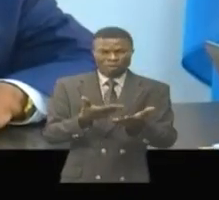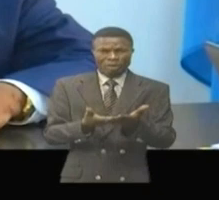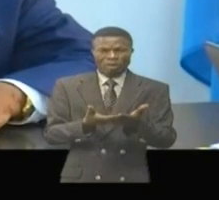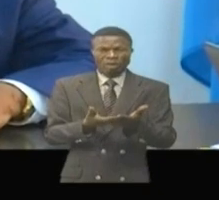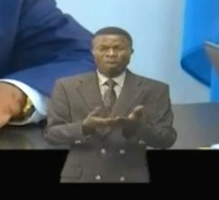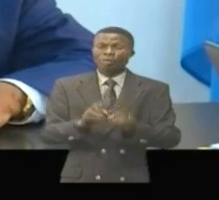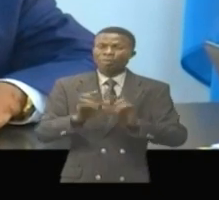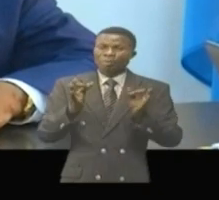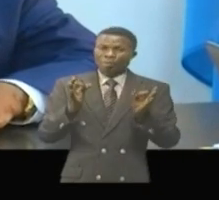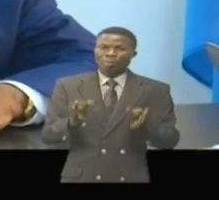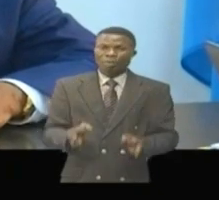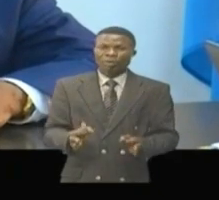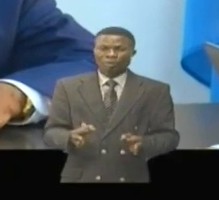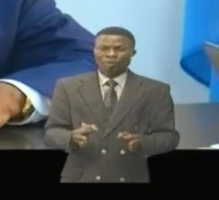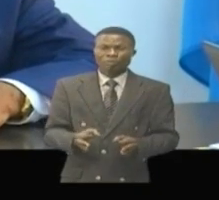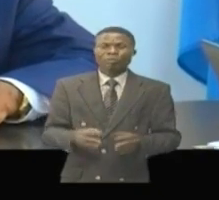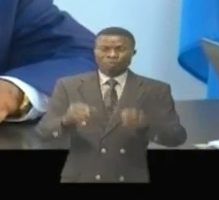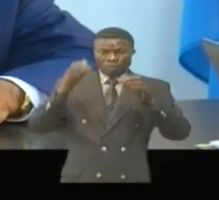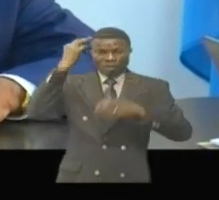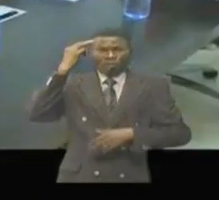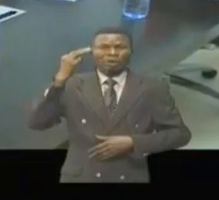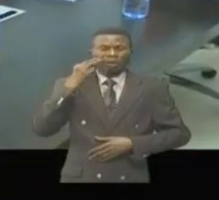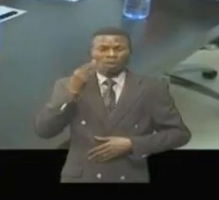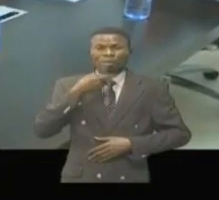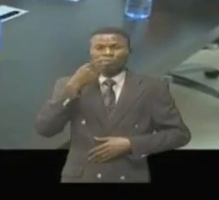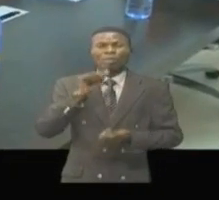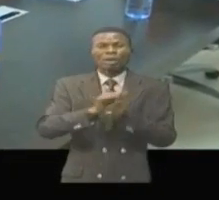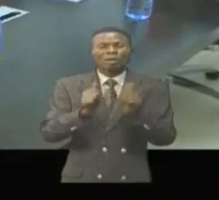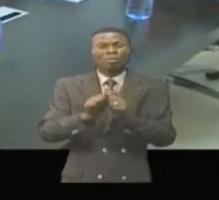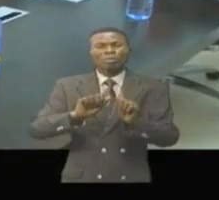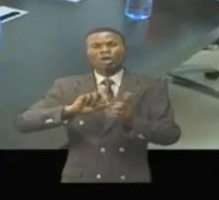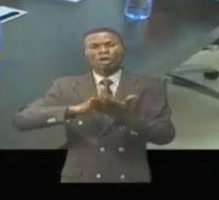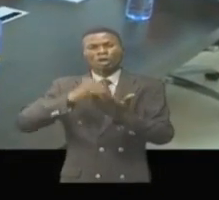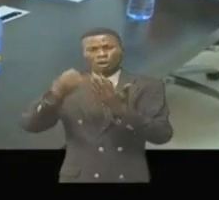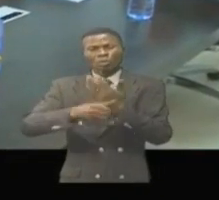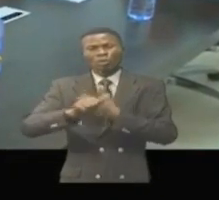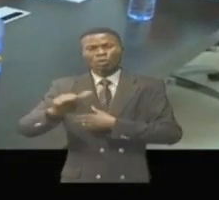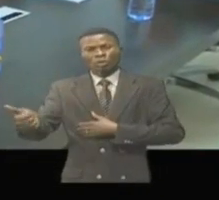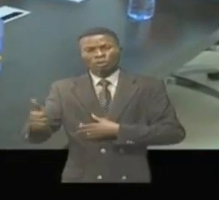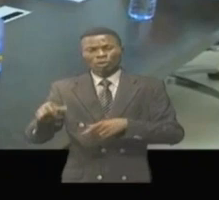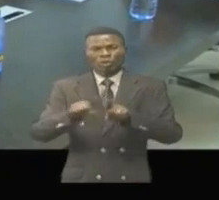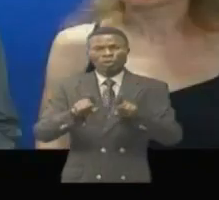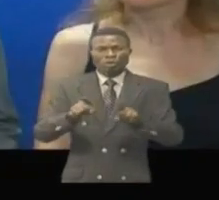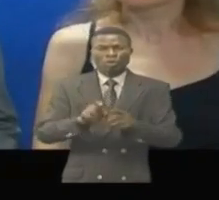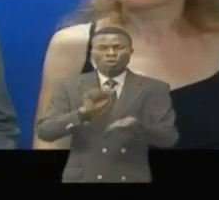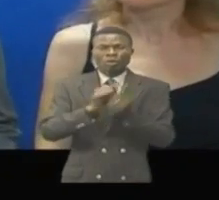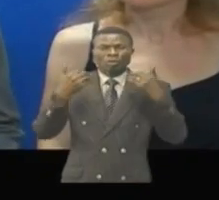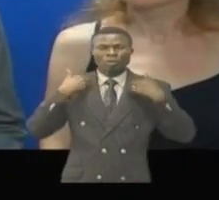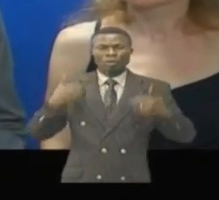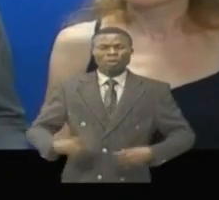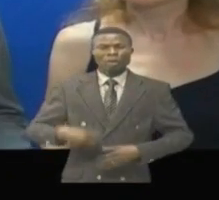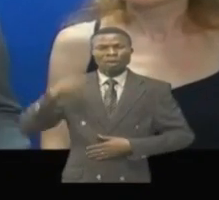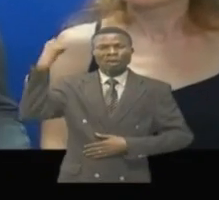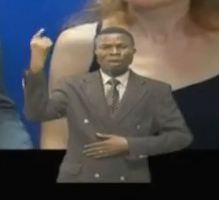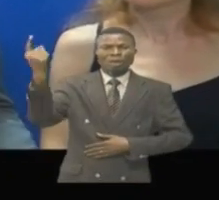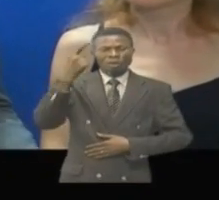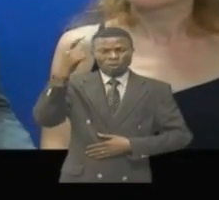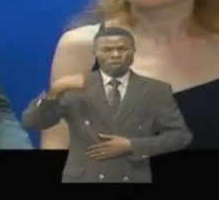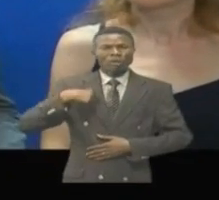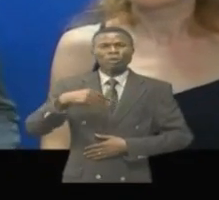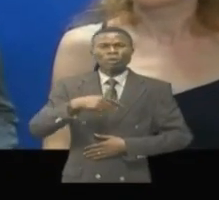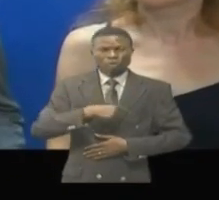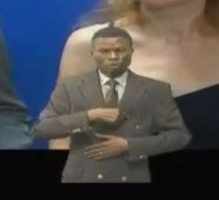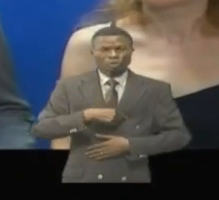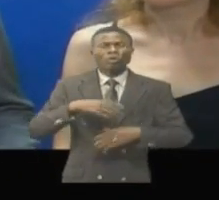Mais l'excellence a également parlé d'autres projets comme la couverture santé universelle. Et nous avons